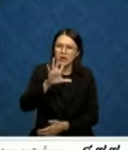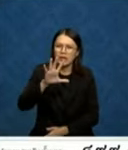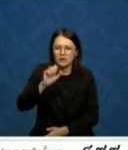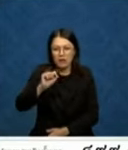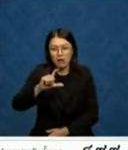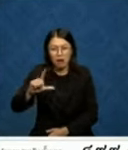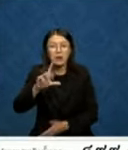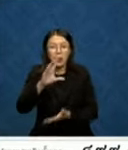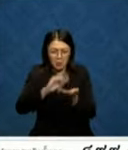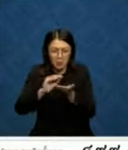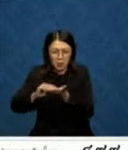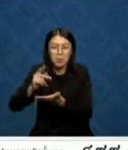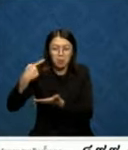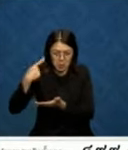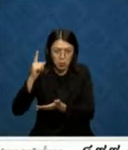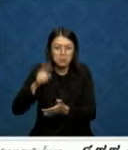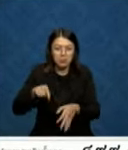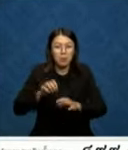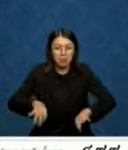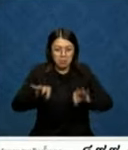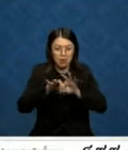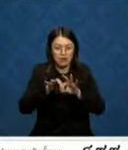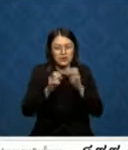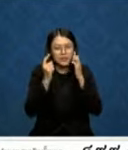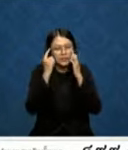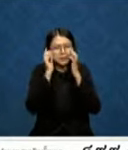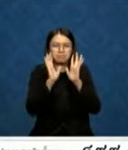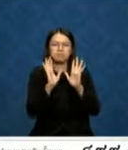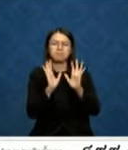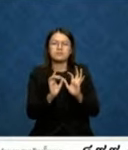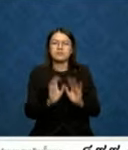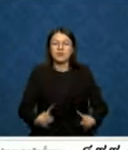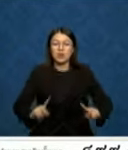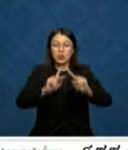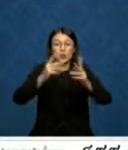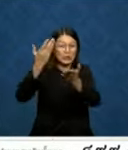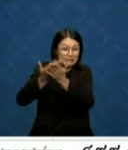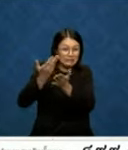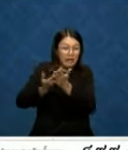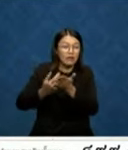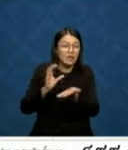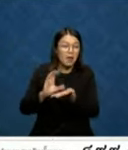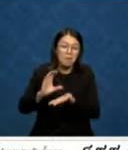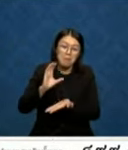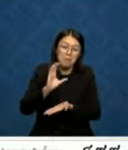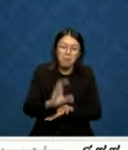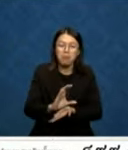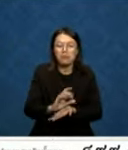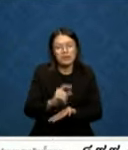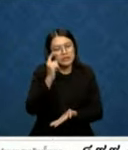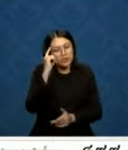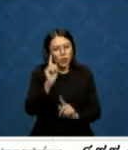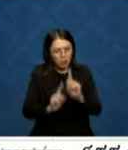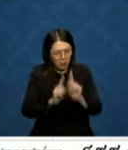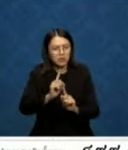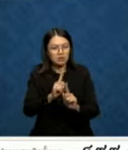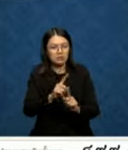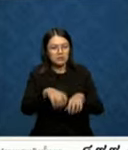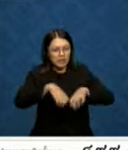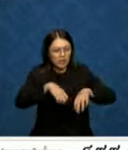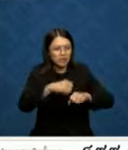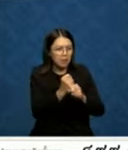ชน์เยอะๆนะครับก็เลยขอสงวนความเห็นนะว่าจริงๆกระทรวงการคลังเนี่ยจ่ายเงินออกไปเนี่ยมีหน้าที่ประเมินผลการดำเนิน